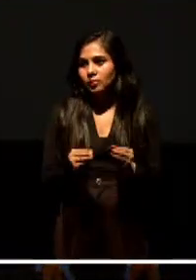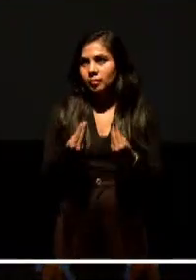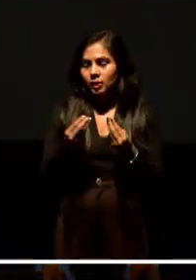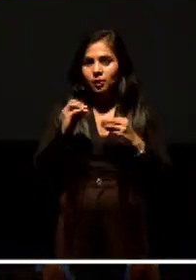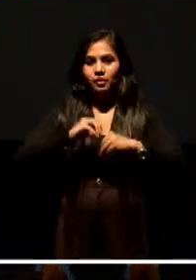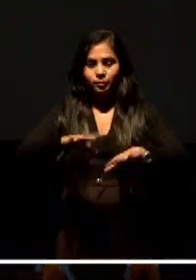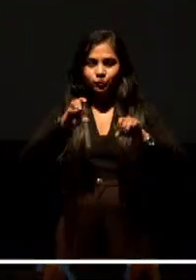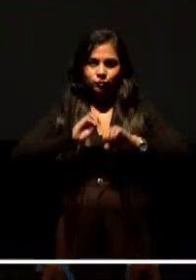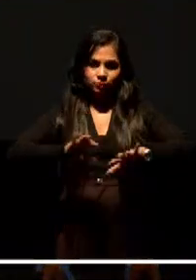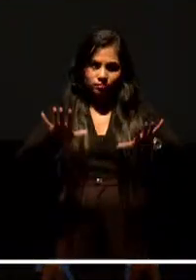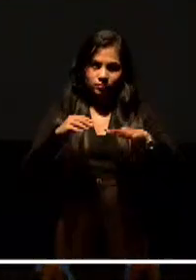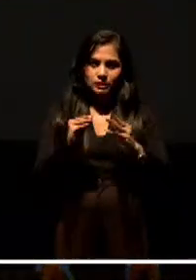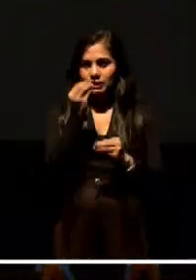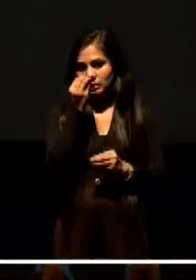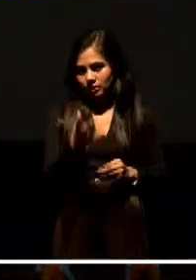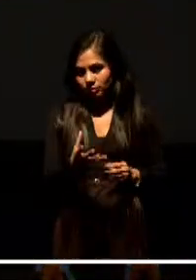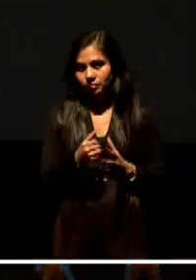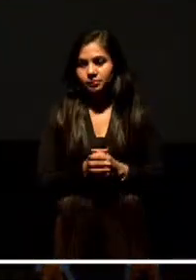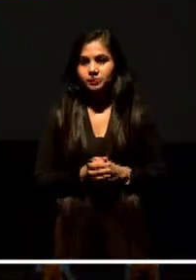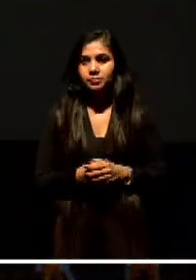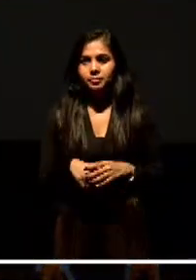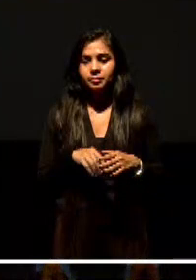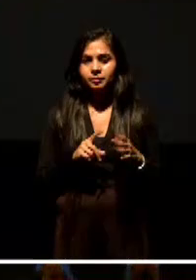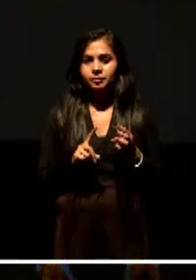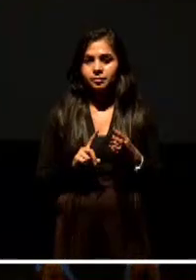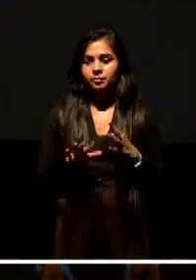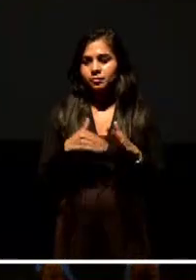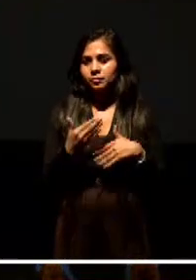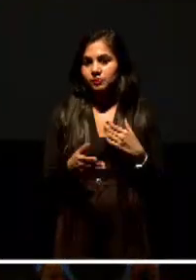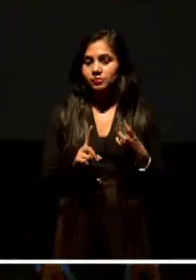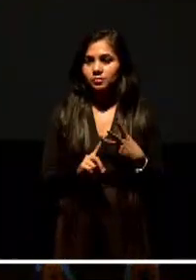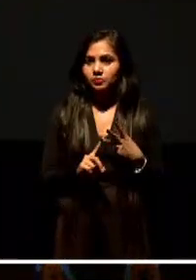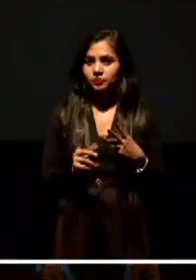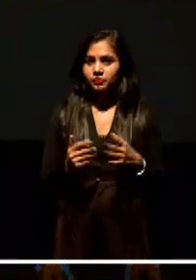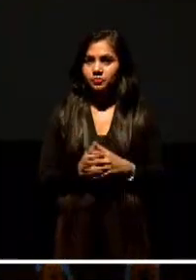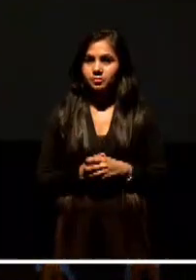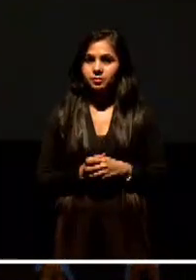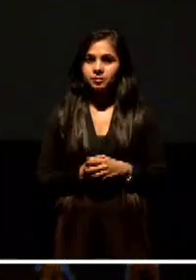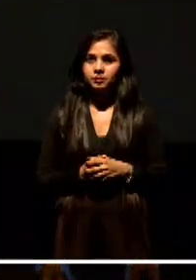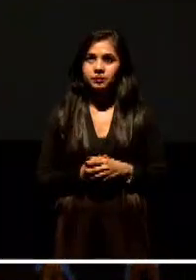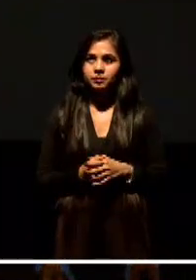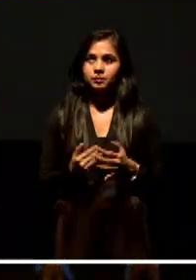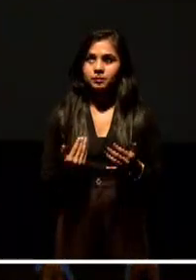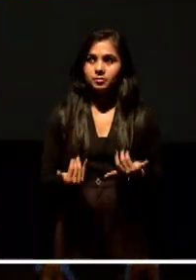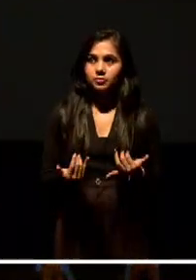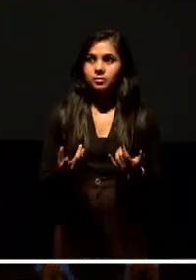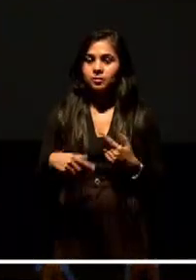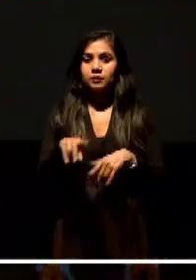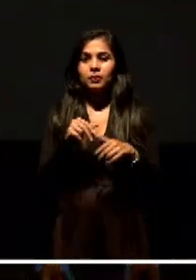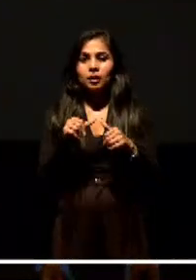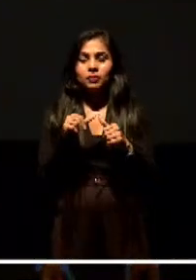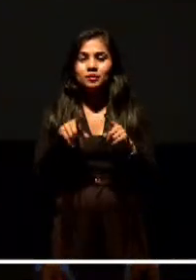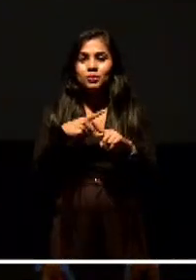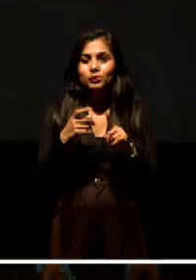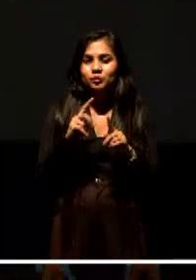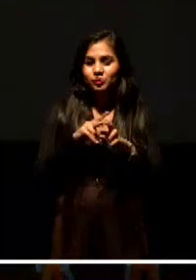और प्रसार आसानी से हो सकता है। और तीसरा और नेक्स्ट पॉइंट जो बहुत बड़ा है, कि हमारा देश अभी एक्सपोर्ट पर बड़ा फोकस दे रहा